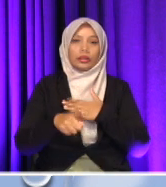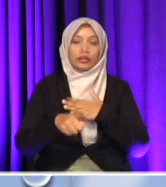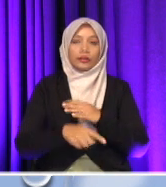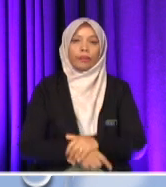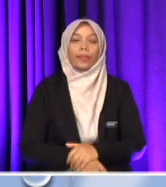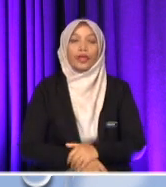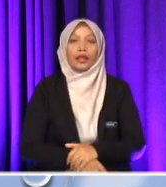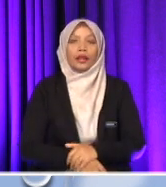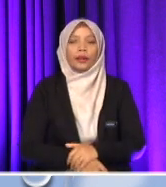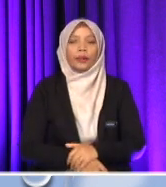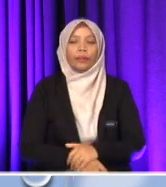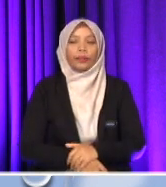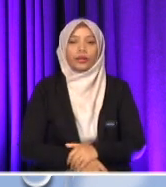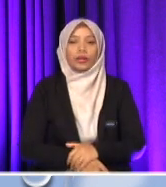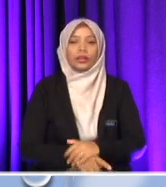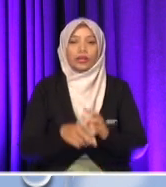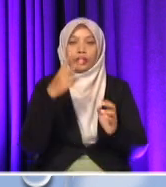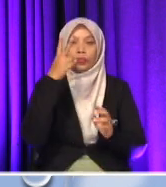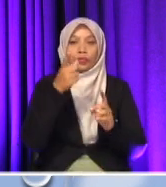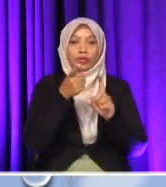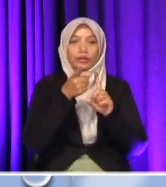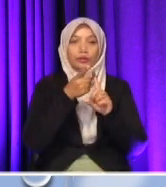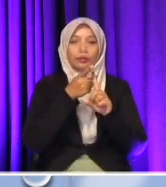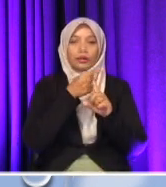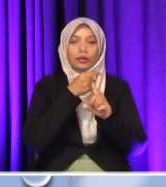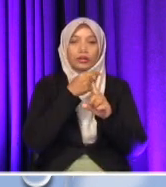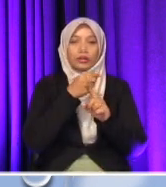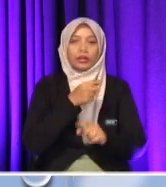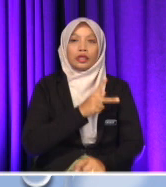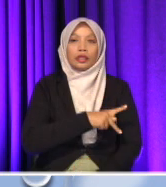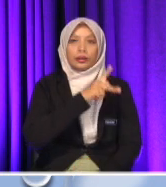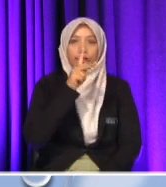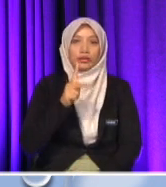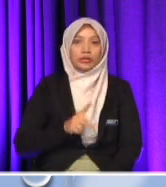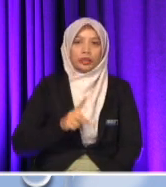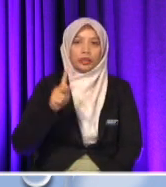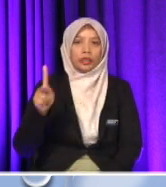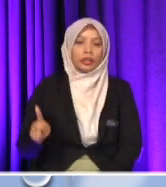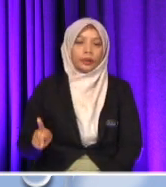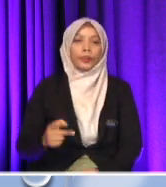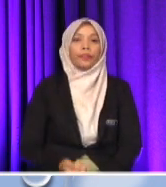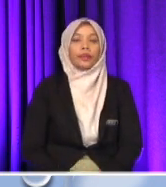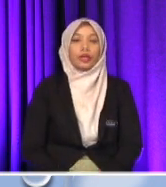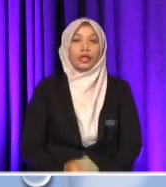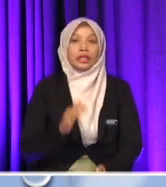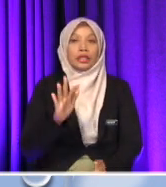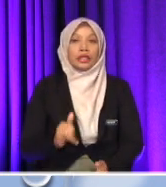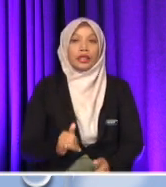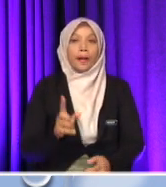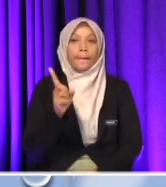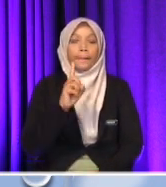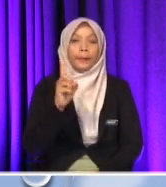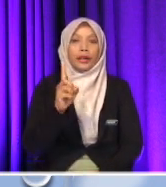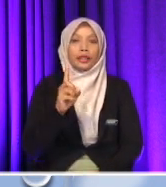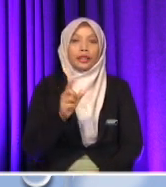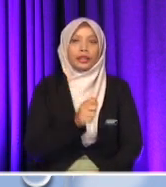ini kita dapat tengok daripada penjana. Ini adalah penjana ni. Ini adalah penjana. Yang mana ini